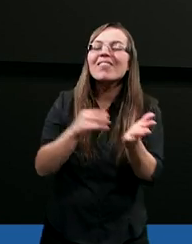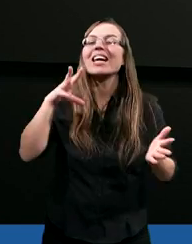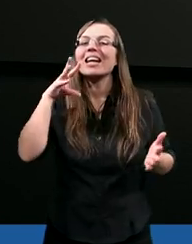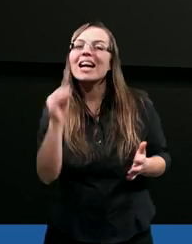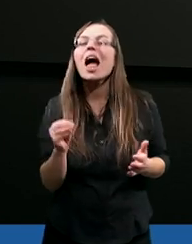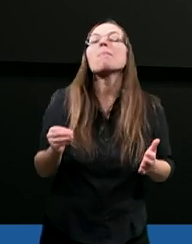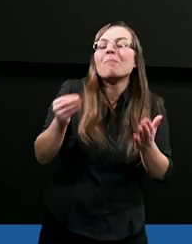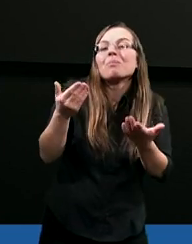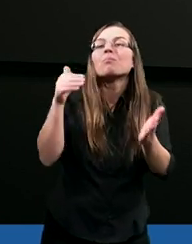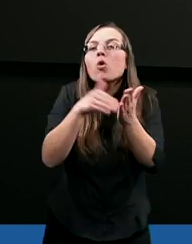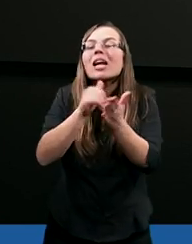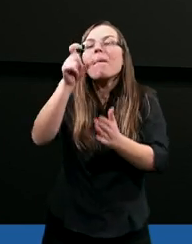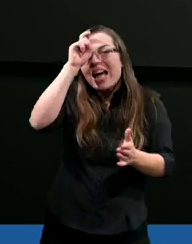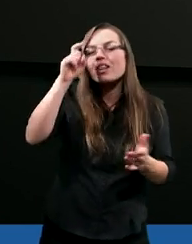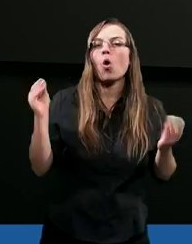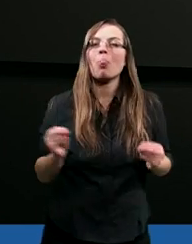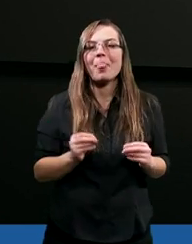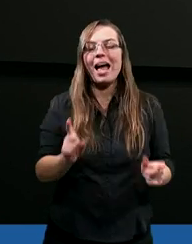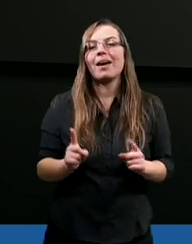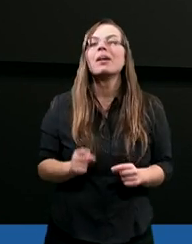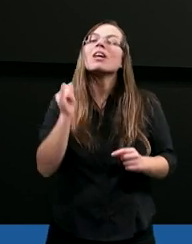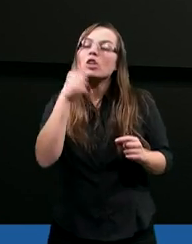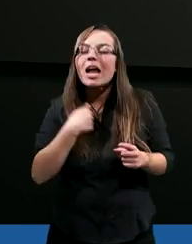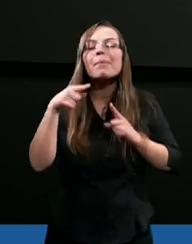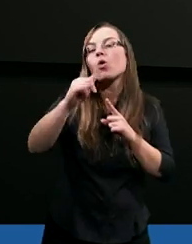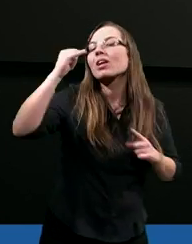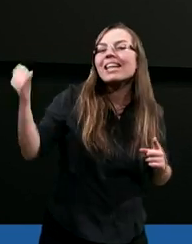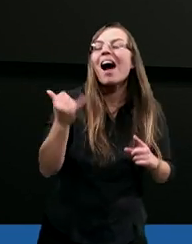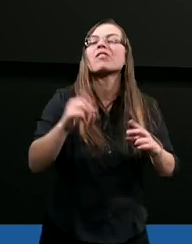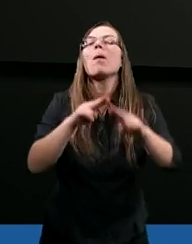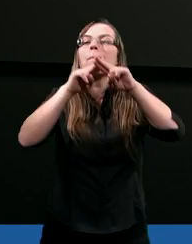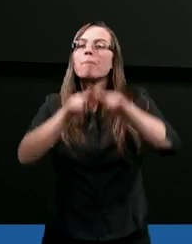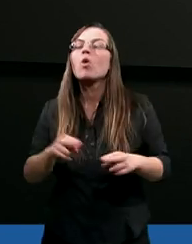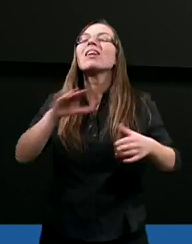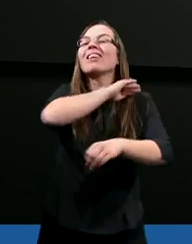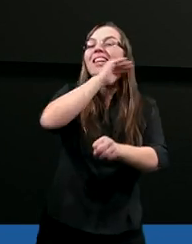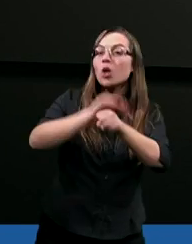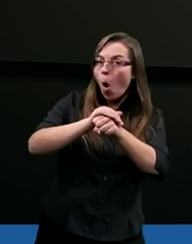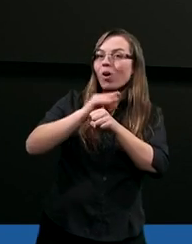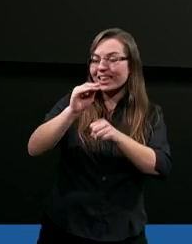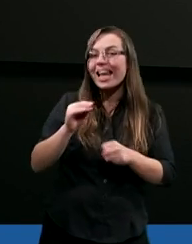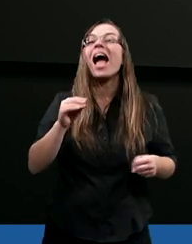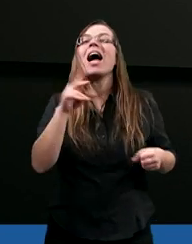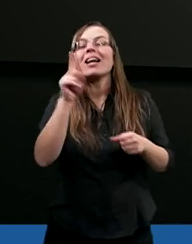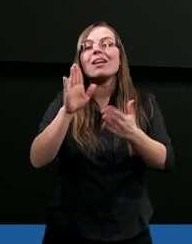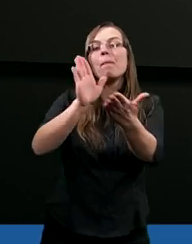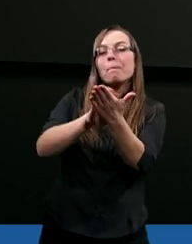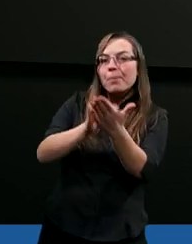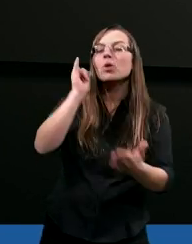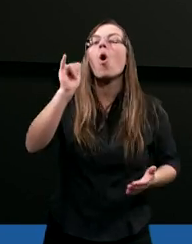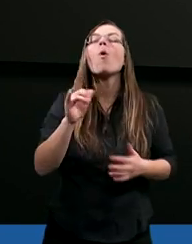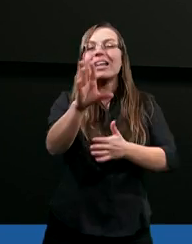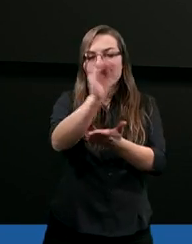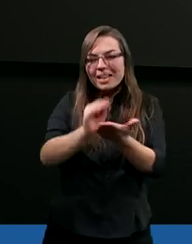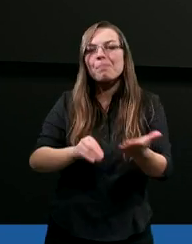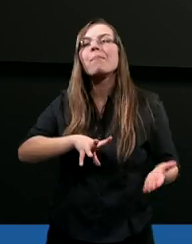istotne, aby to zawsze pozostawało w harmonii z Biblią, z Pismem